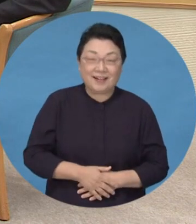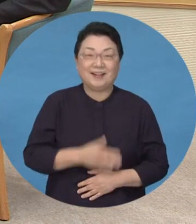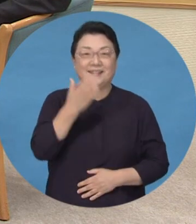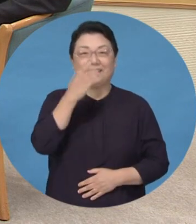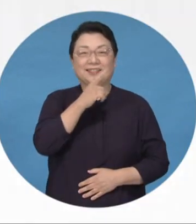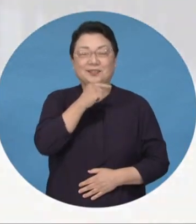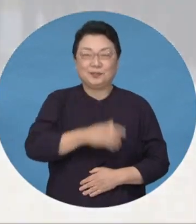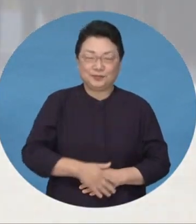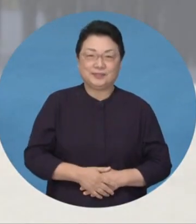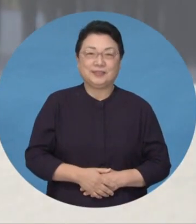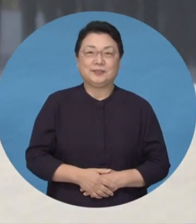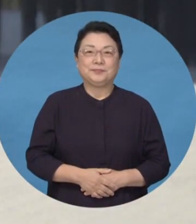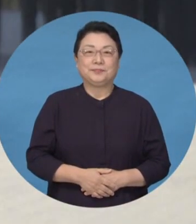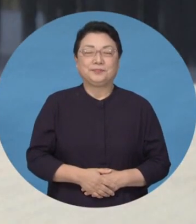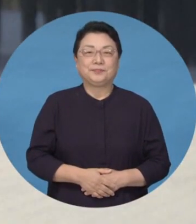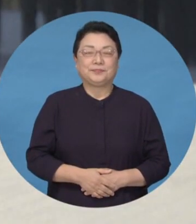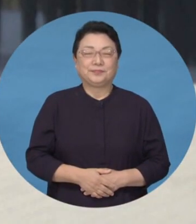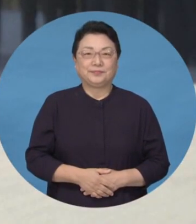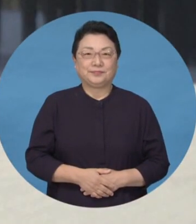ねえ